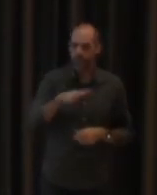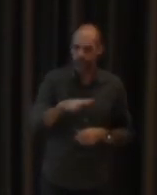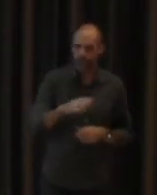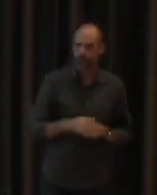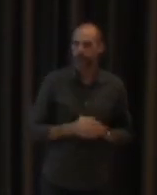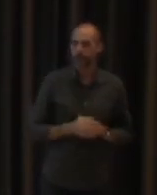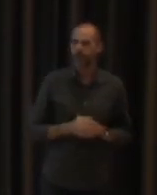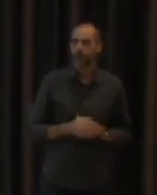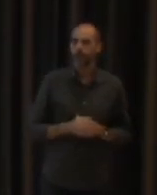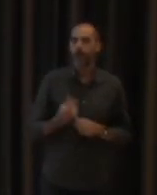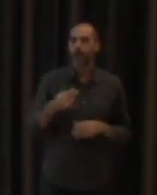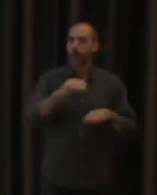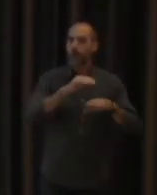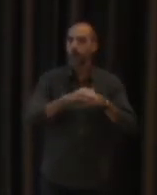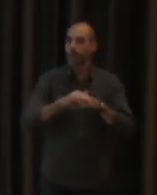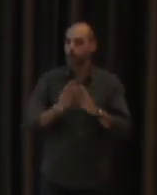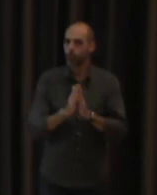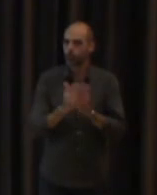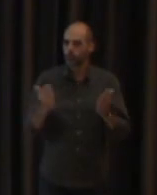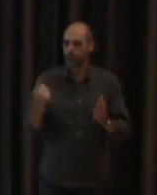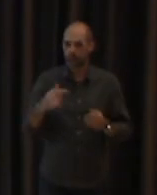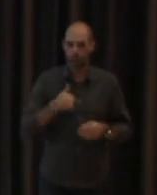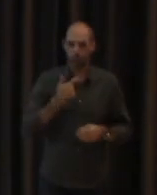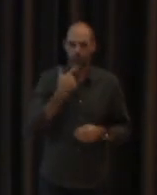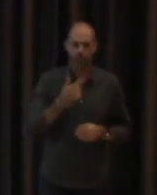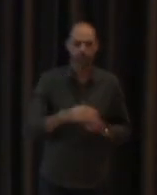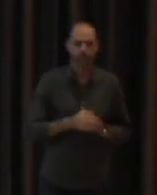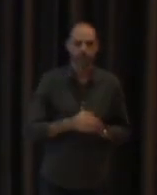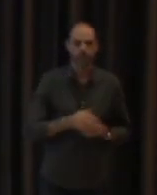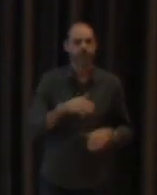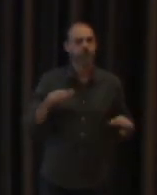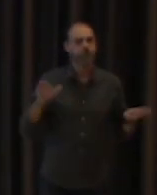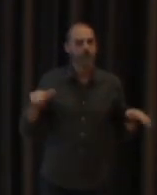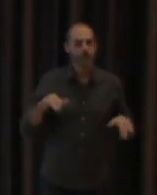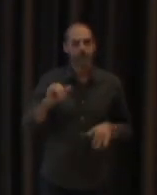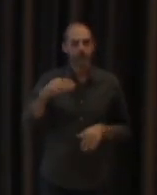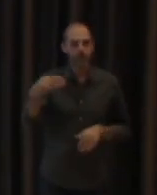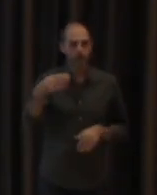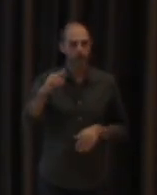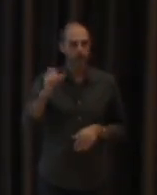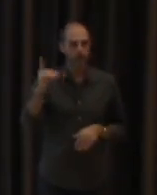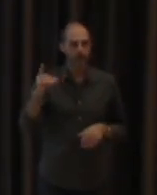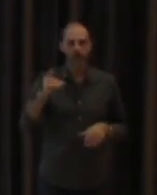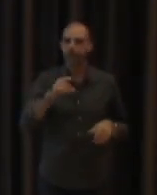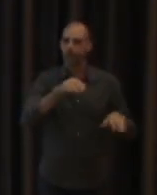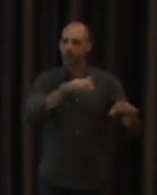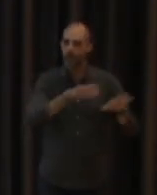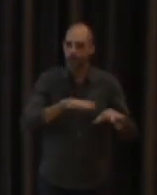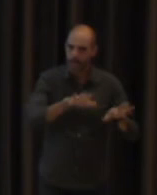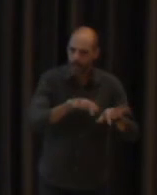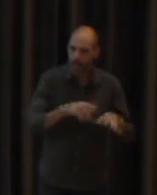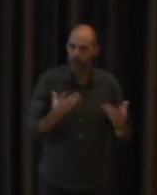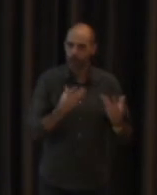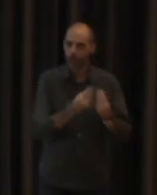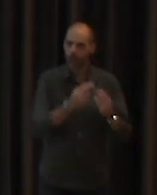12A que té un seguit de verbs simètrics. Jo puc dir, l'Angelina i en Brat van lligar, es van ajuntar, es